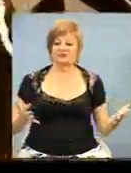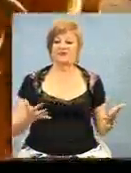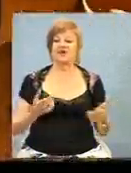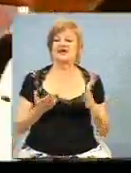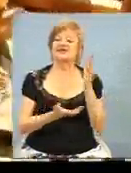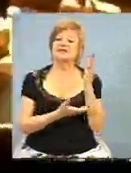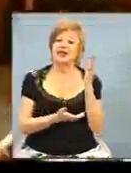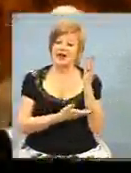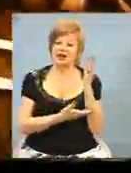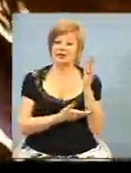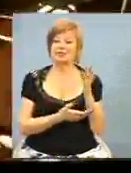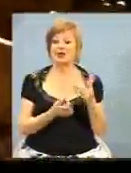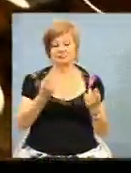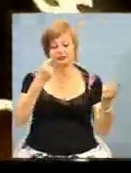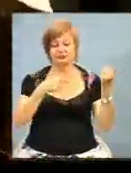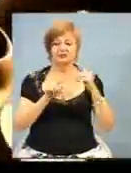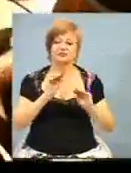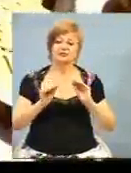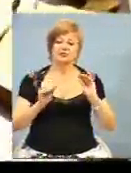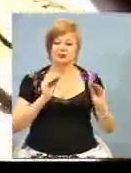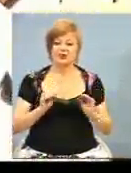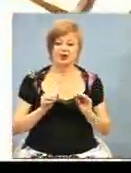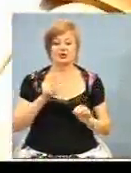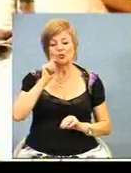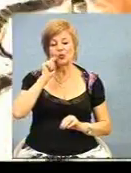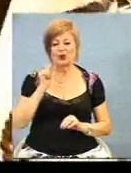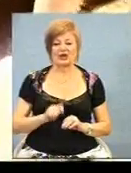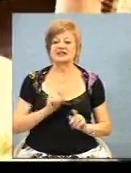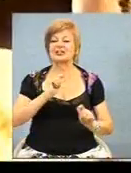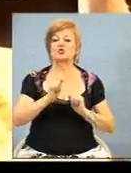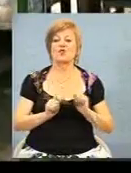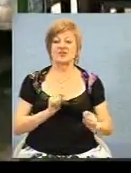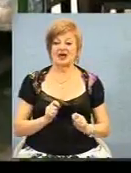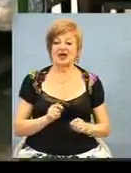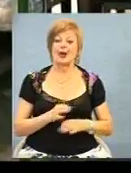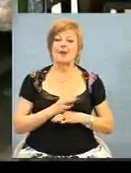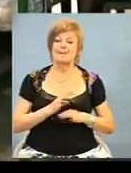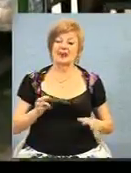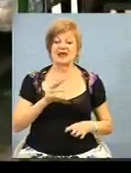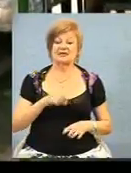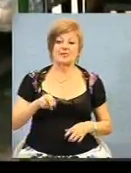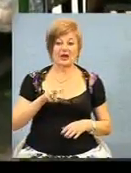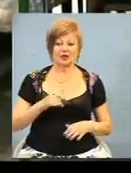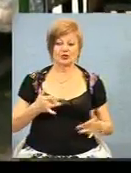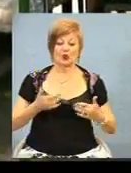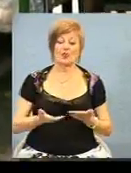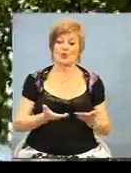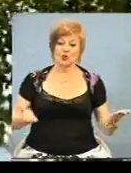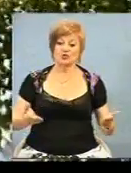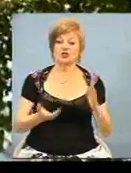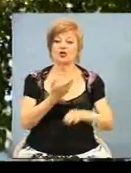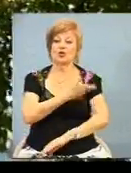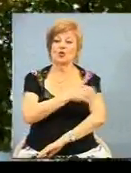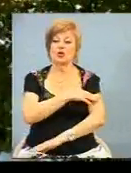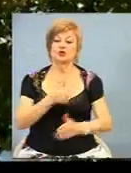з дерева, хендмейд-прикраси та різноманітні українські сувеніри. Свято меду на театральній площі у Полтаві триватиме